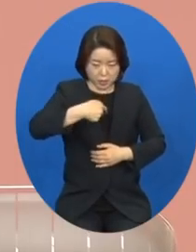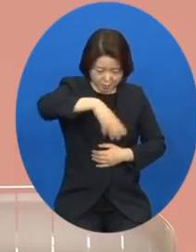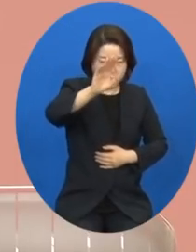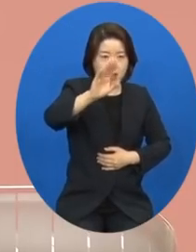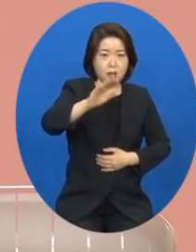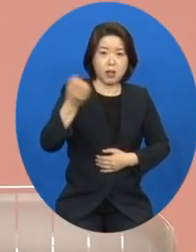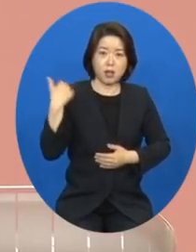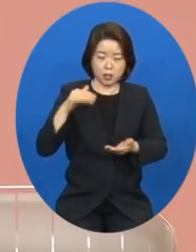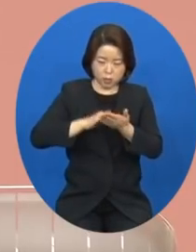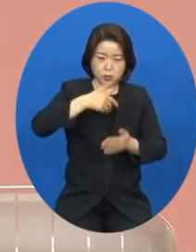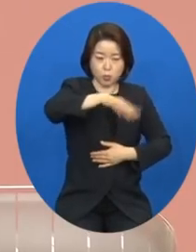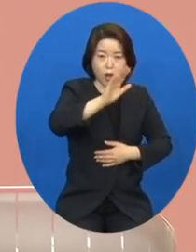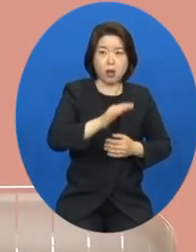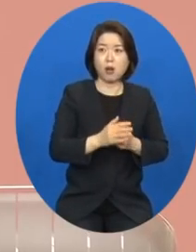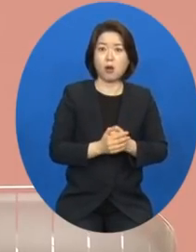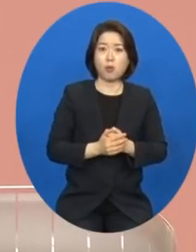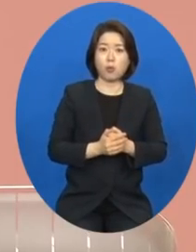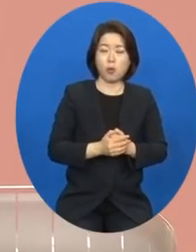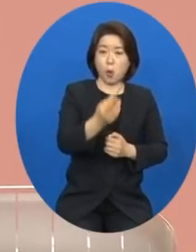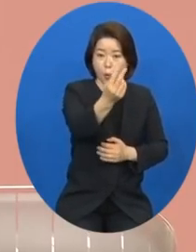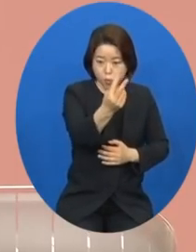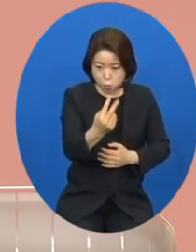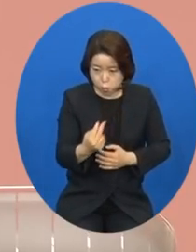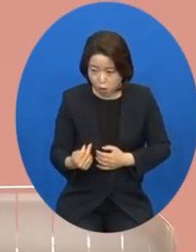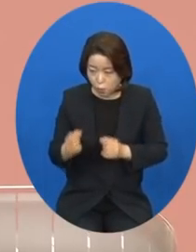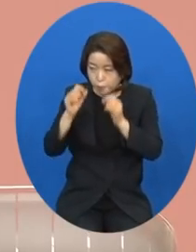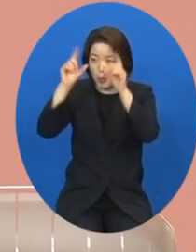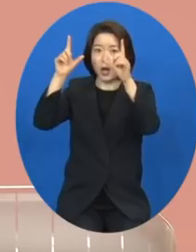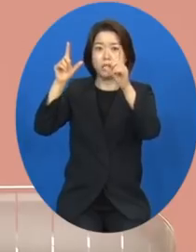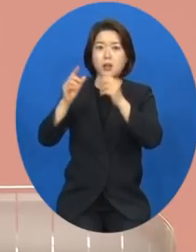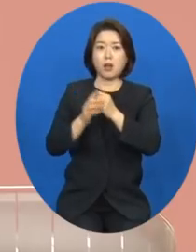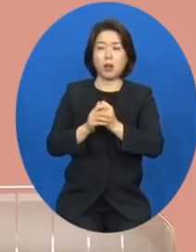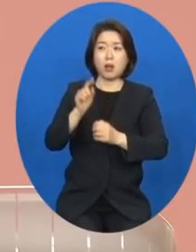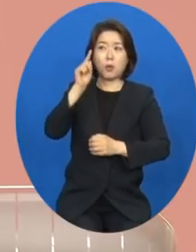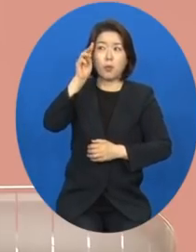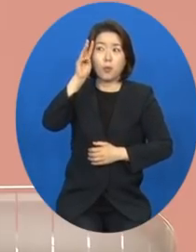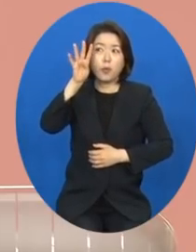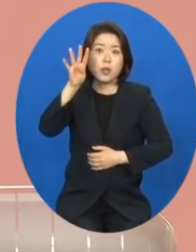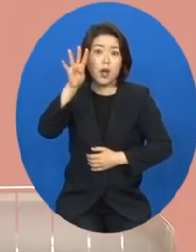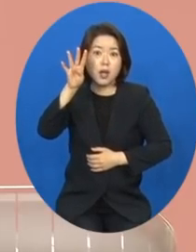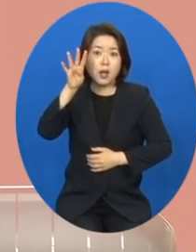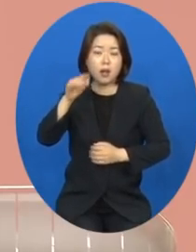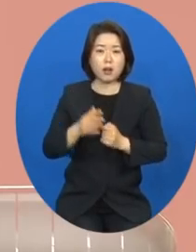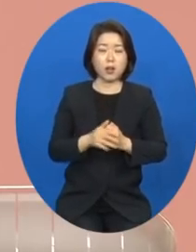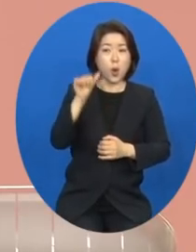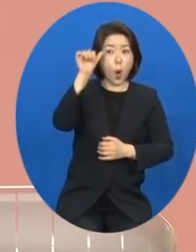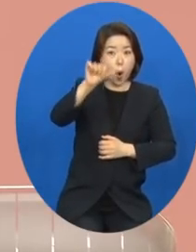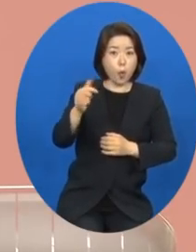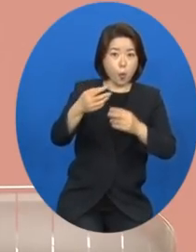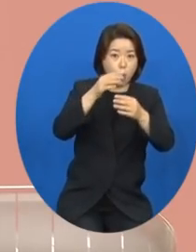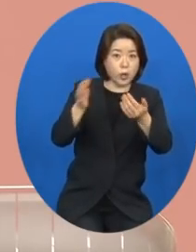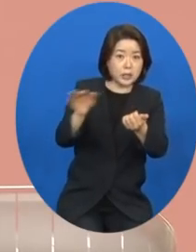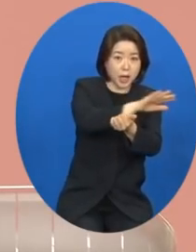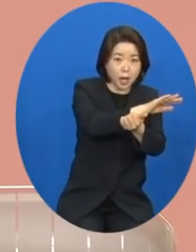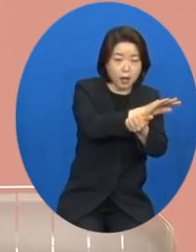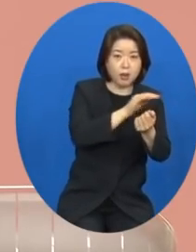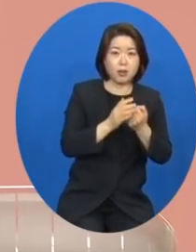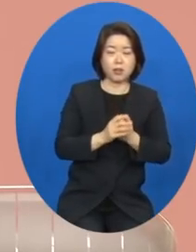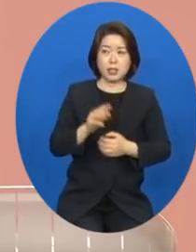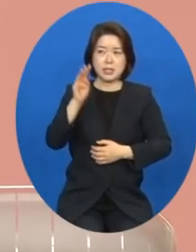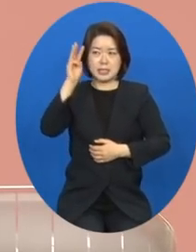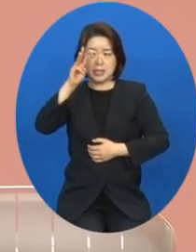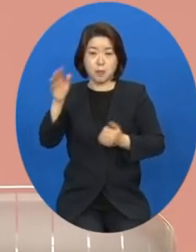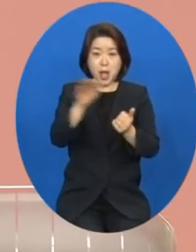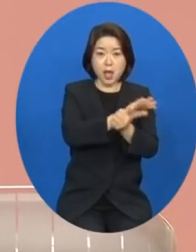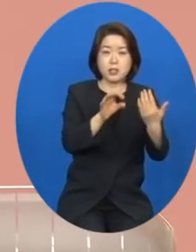그래가지고 다시 왔던 길로 돌아서 깨어 보니까 4일이 지난 거예요 그러면 몇 일 장 이라고 했죠 5일 잤는데 3 1장을